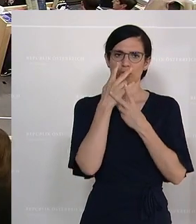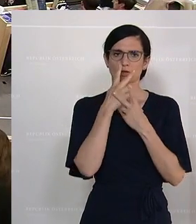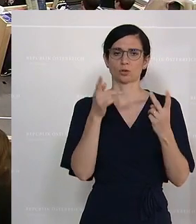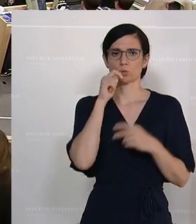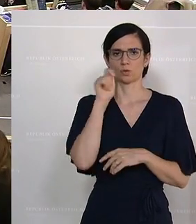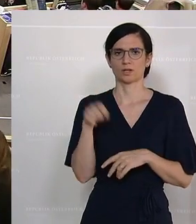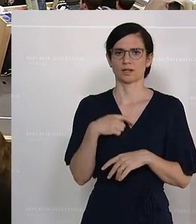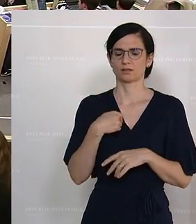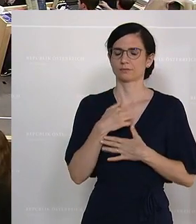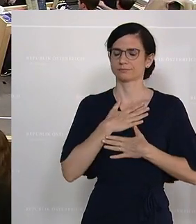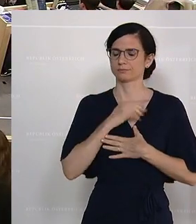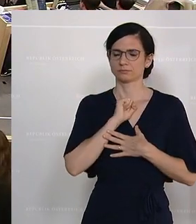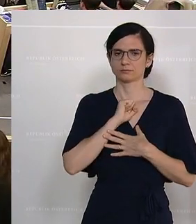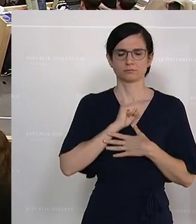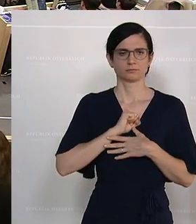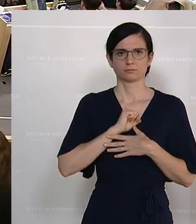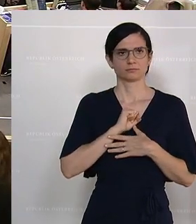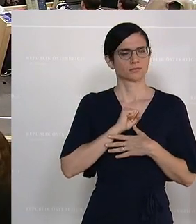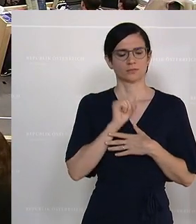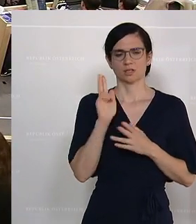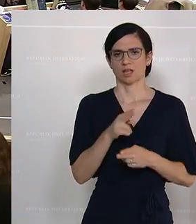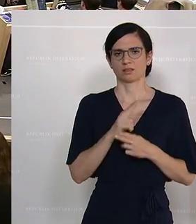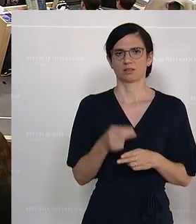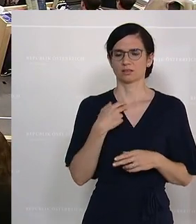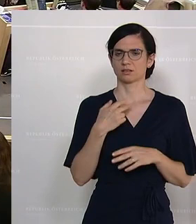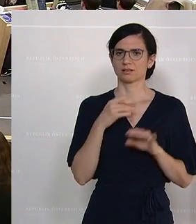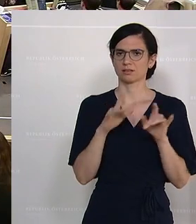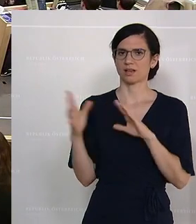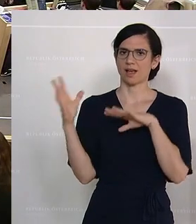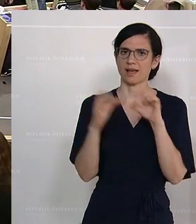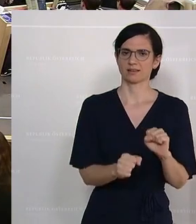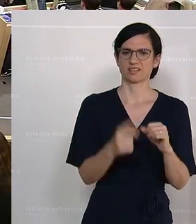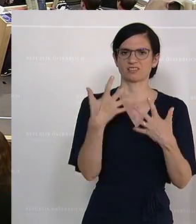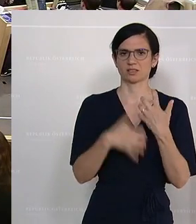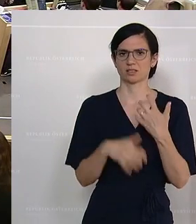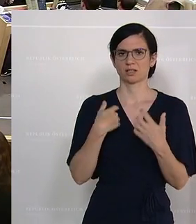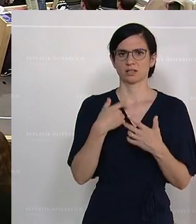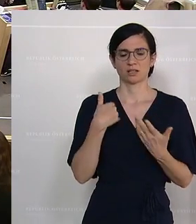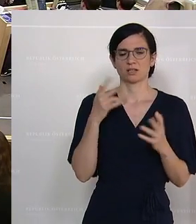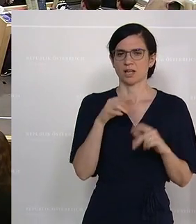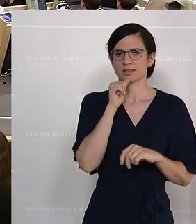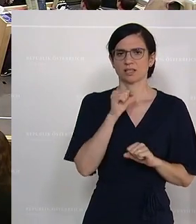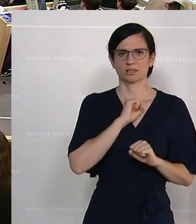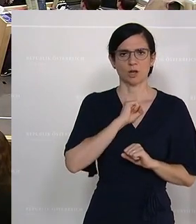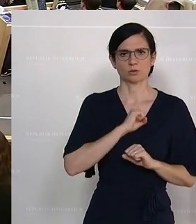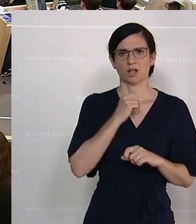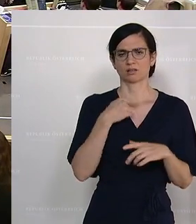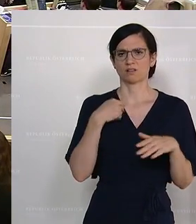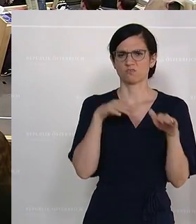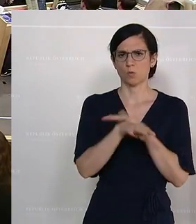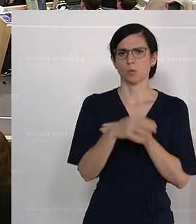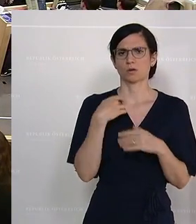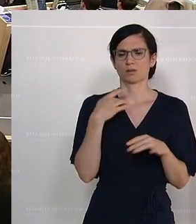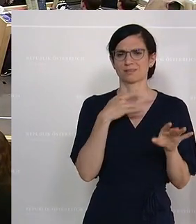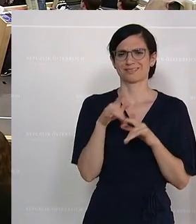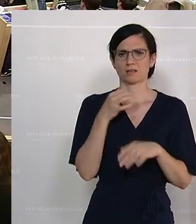ukraine in der ukraine sind die auswirkungen dieses angriffskriegs unerträglich da haben müssen menschen flüchten da haben menschen angst um ihre